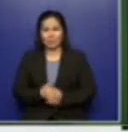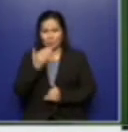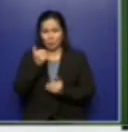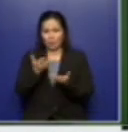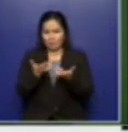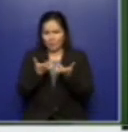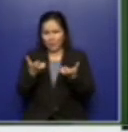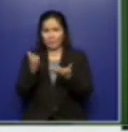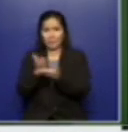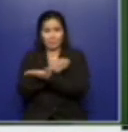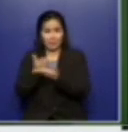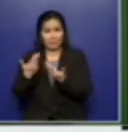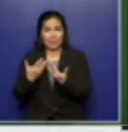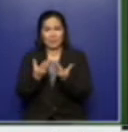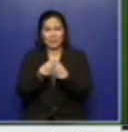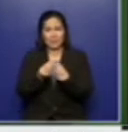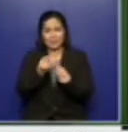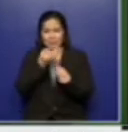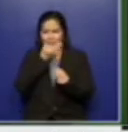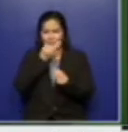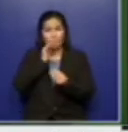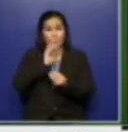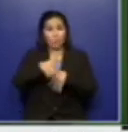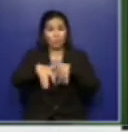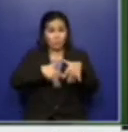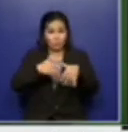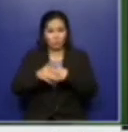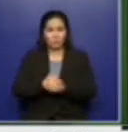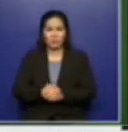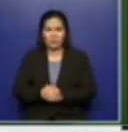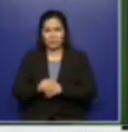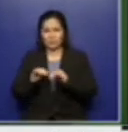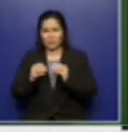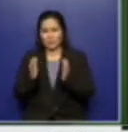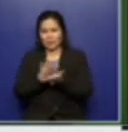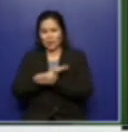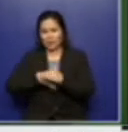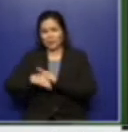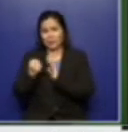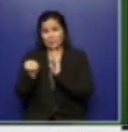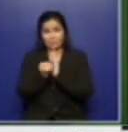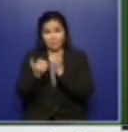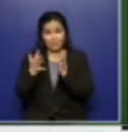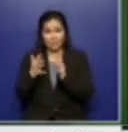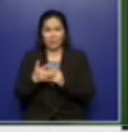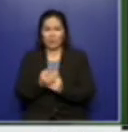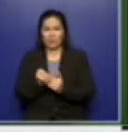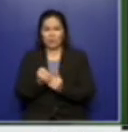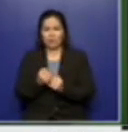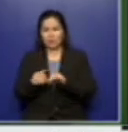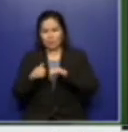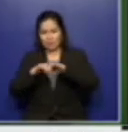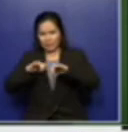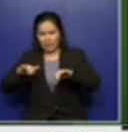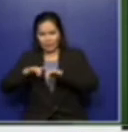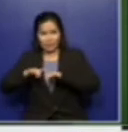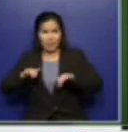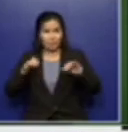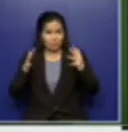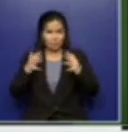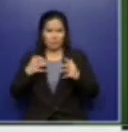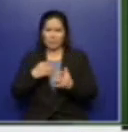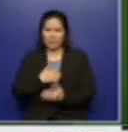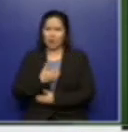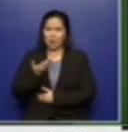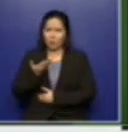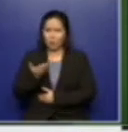ยที่ทำกินของชาวบ้านที่เขาไม่มีเอกสารสิทธิ์ท่านก็ไม่ได้ดำเนินการกันไว้เพราะฉะนั้นผมอยากจะกรา